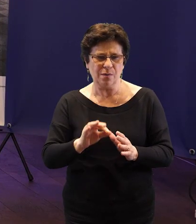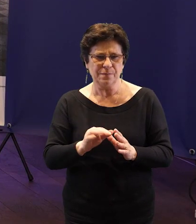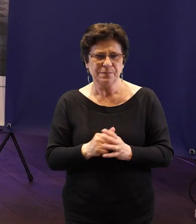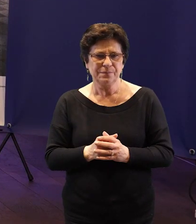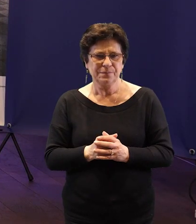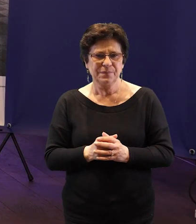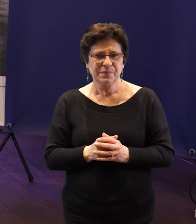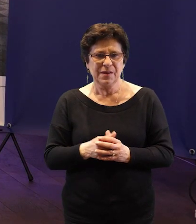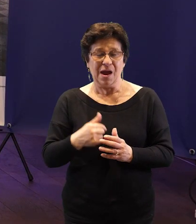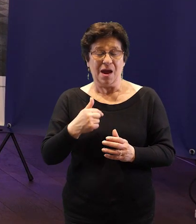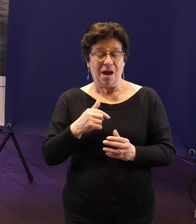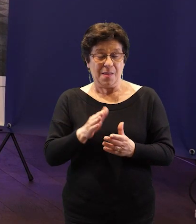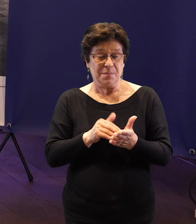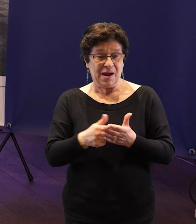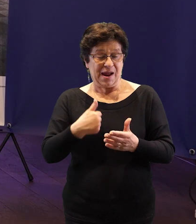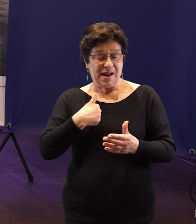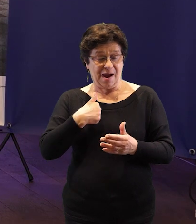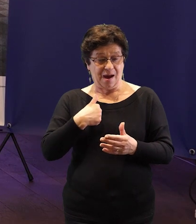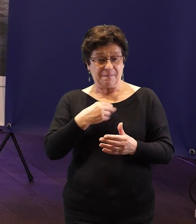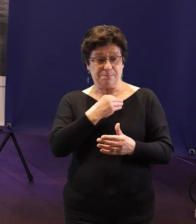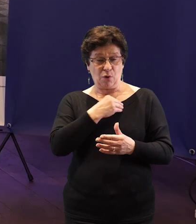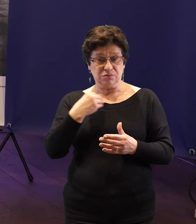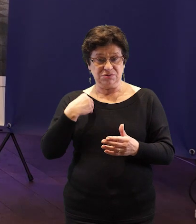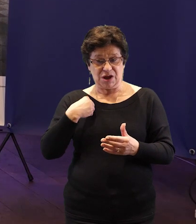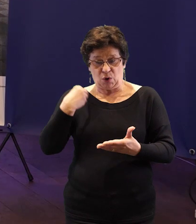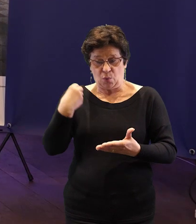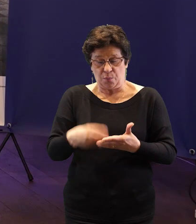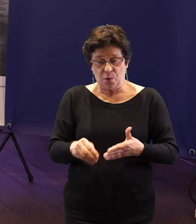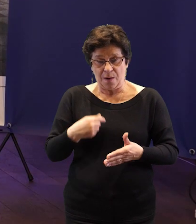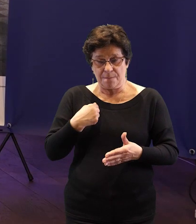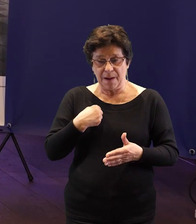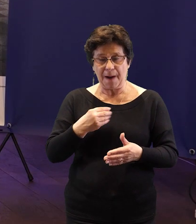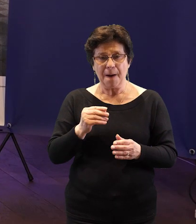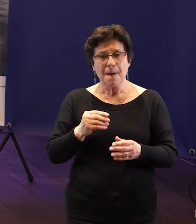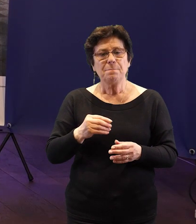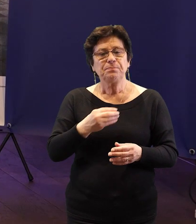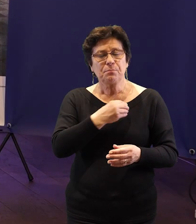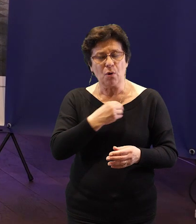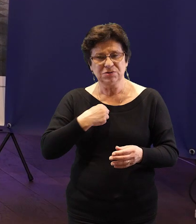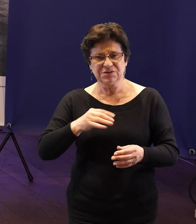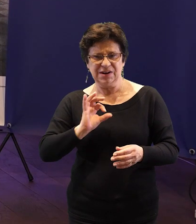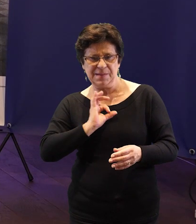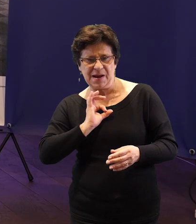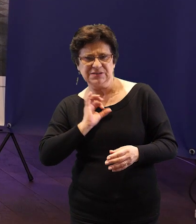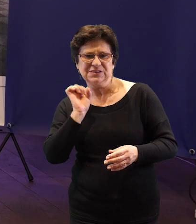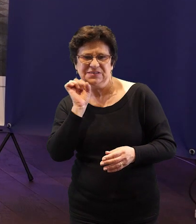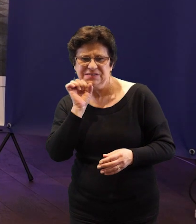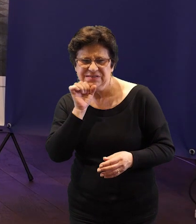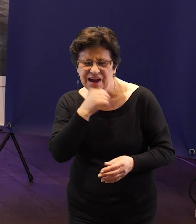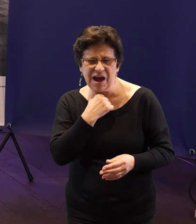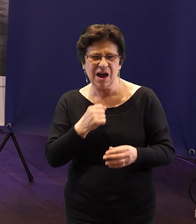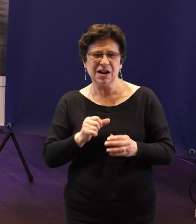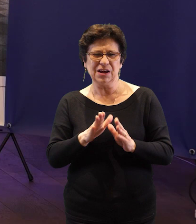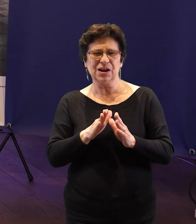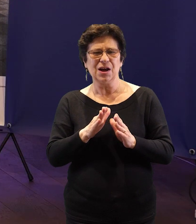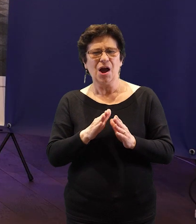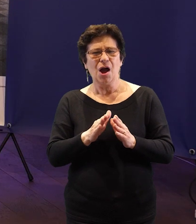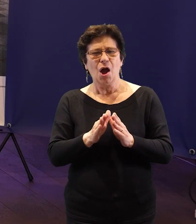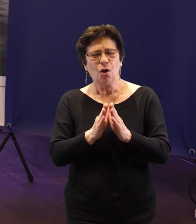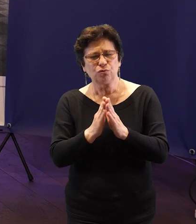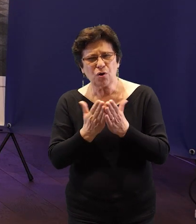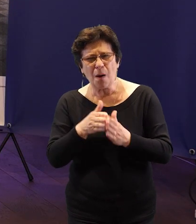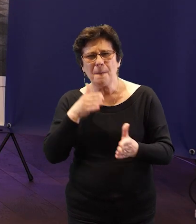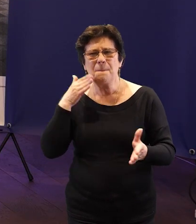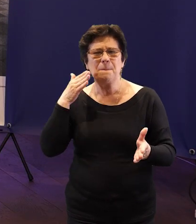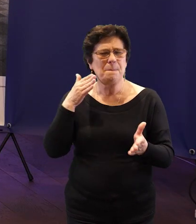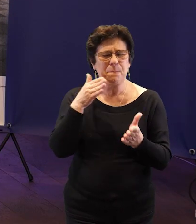deal. Ja mu kupiłem w Polsce kilkanaście książek polskich, takich starych, naprawdę z